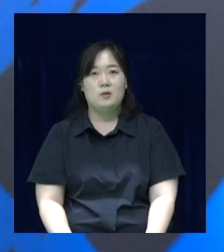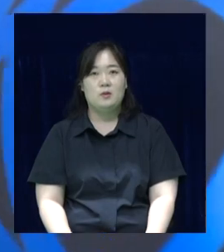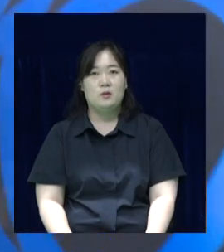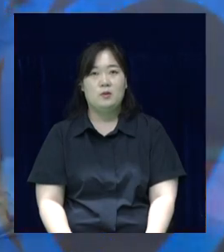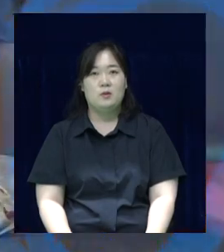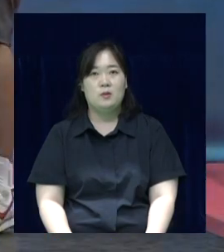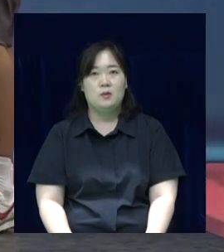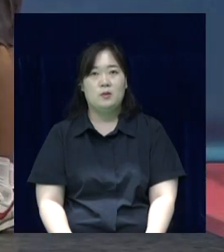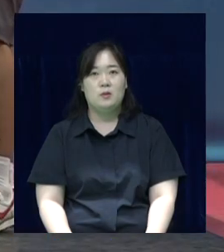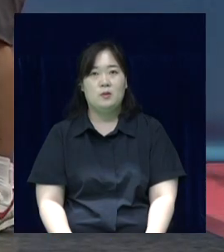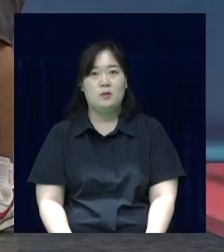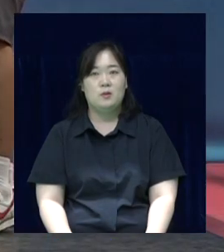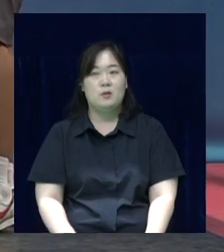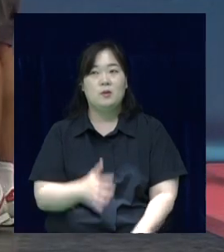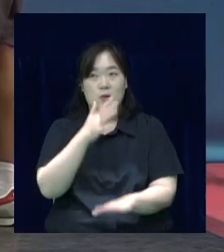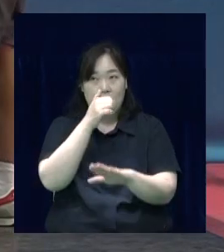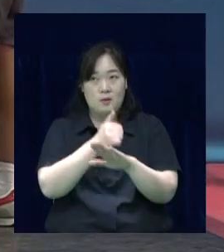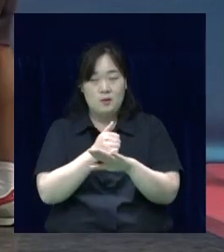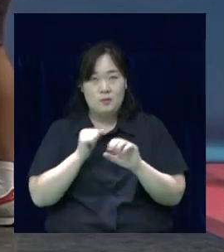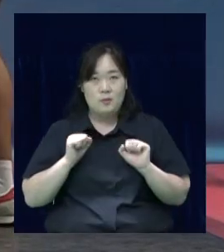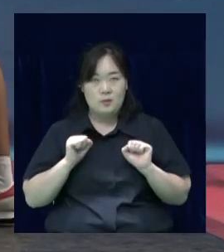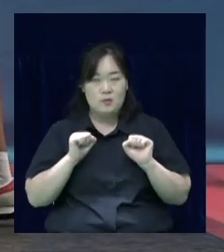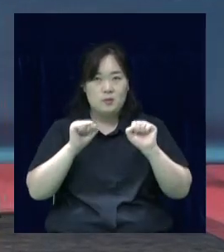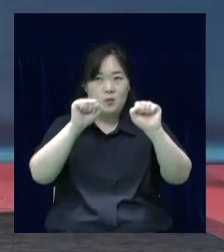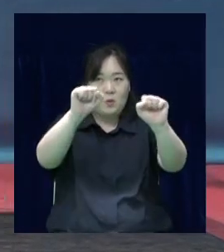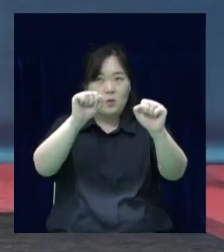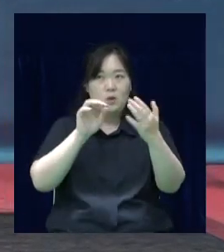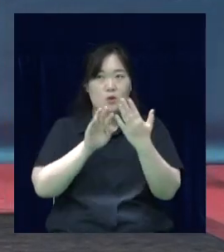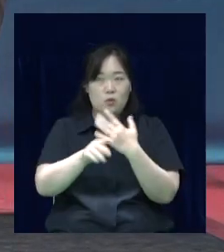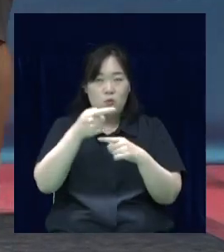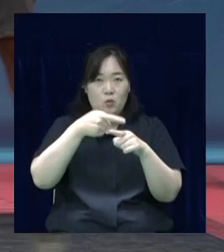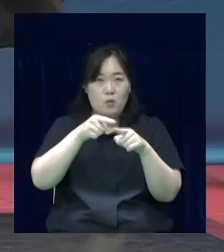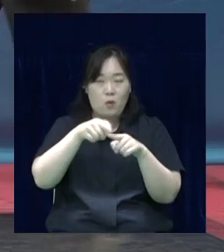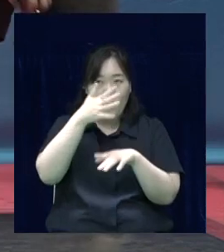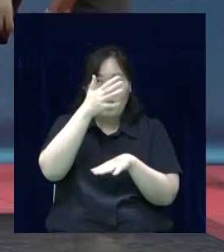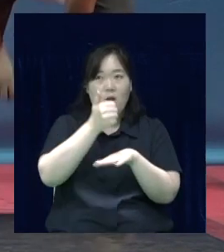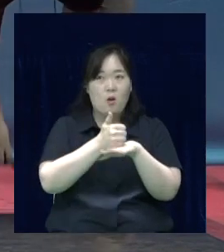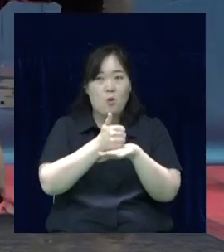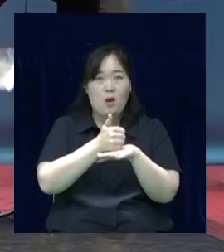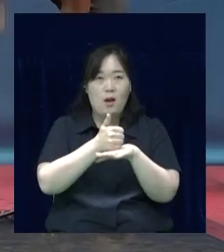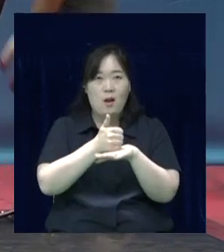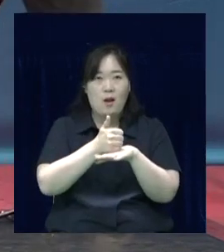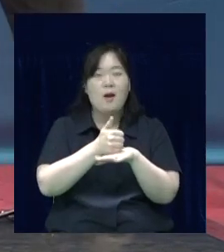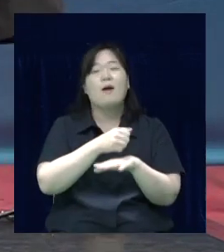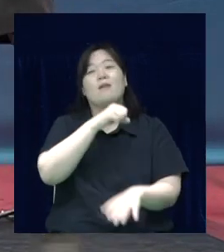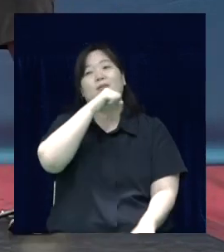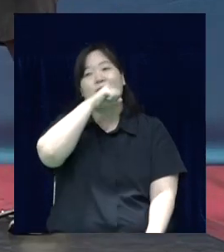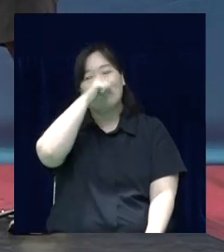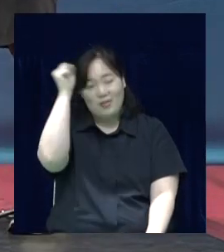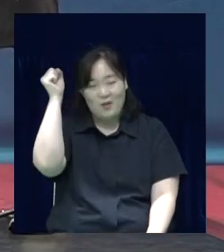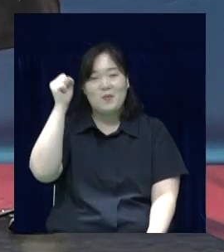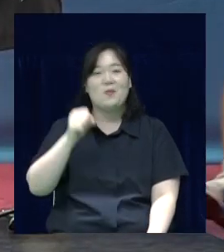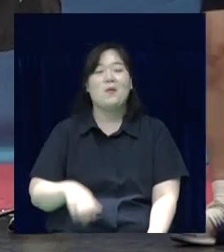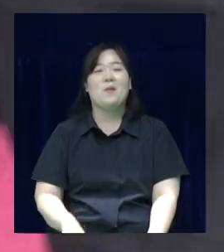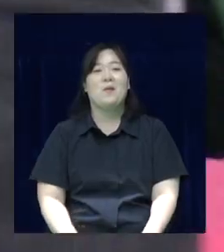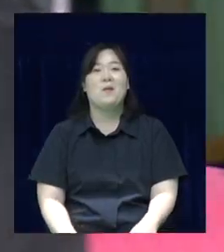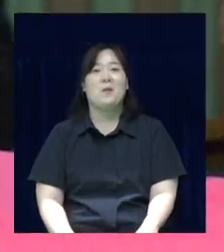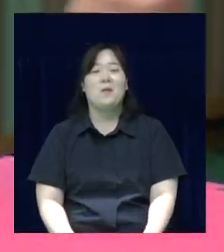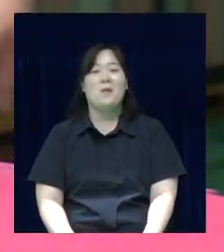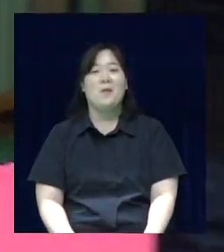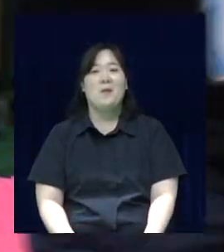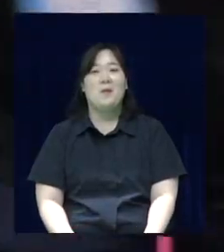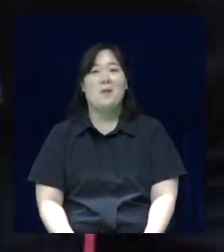자, 마지막 들어올리는 과정 이후에 심판 판정 살펴보도록 하겠습니다. 세 명의 심판진께서 성공을